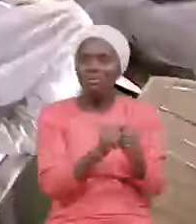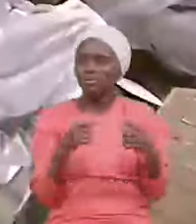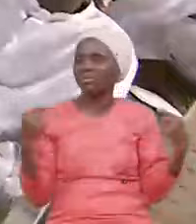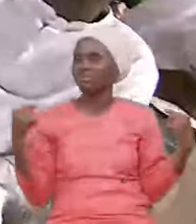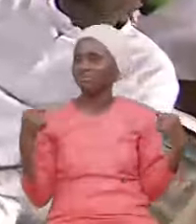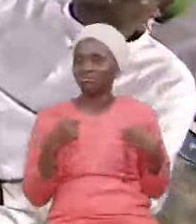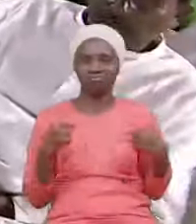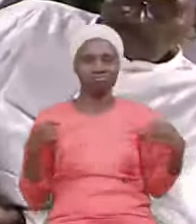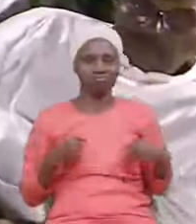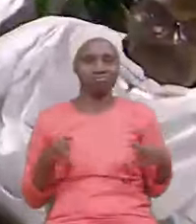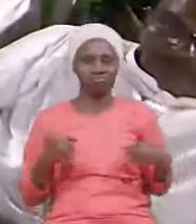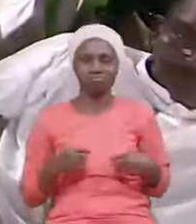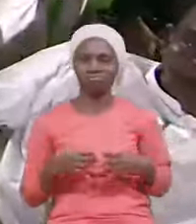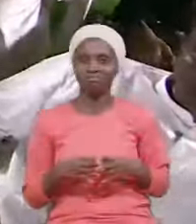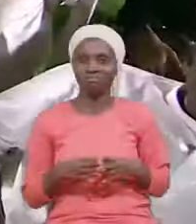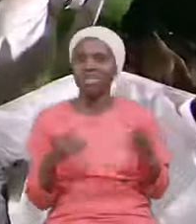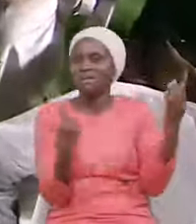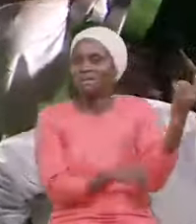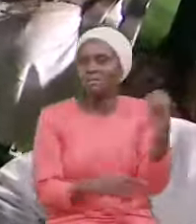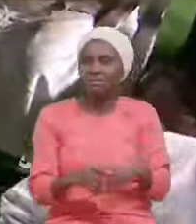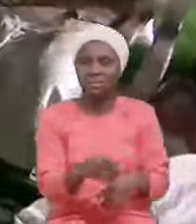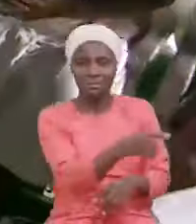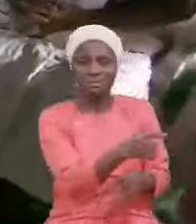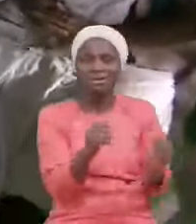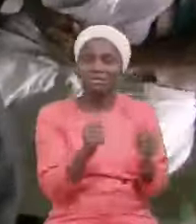చాలా బాధతో పీడించబడుతున్నారు. Tormenting them with